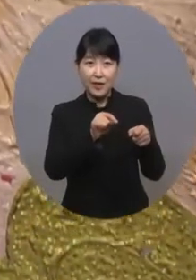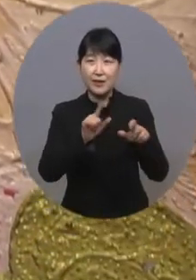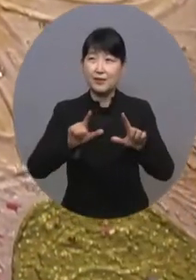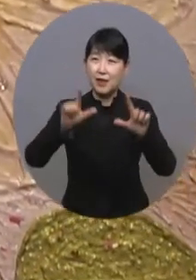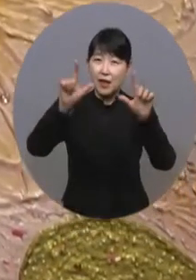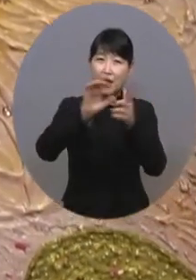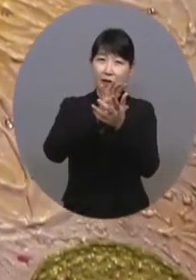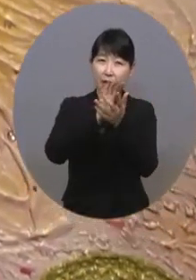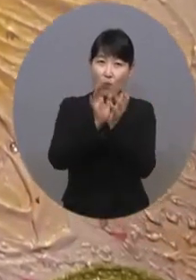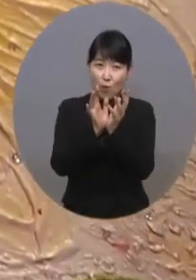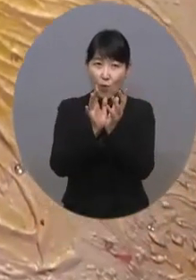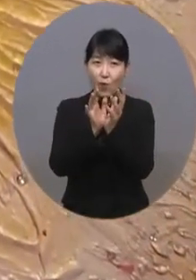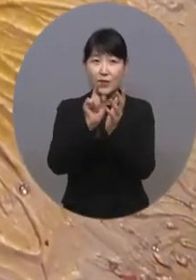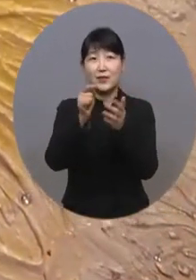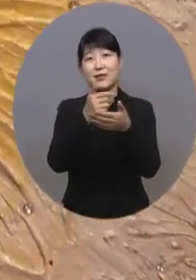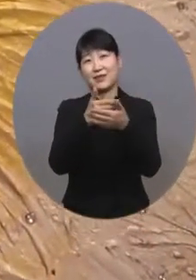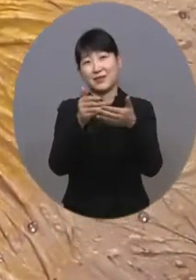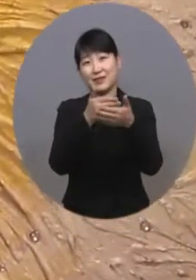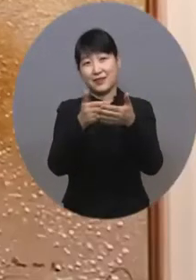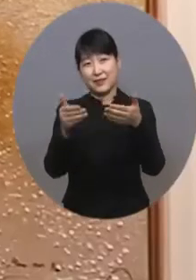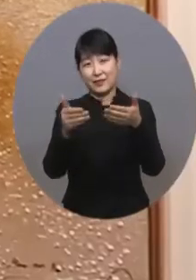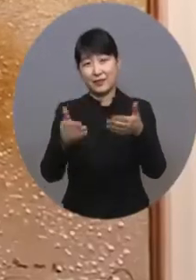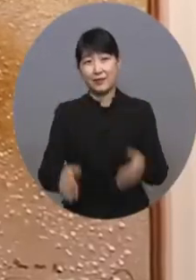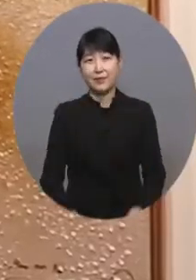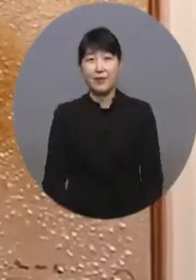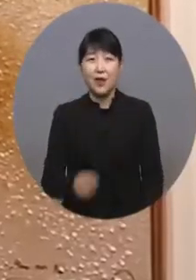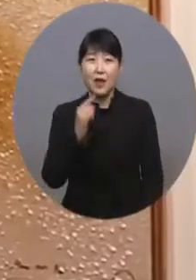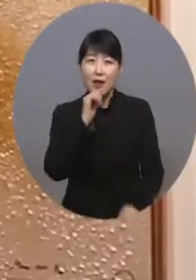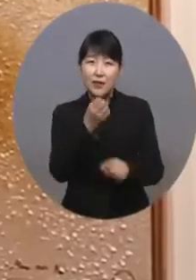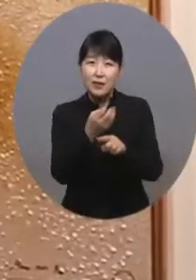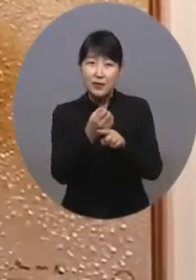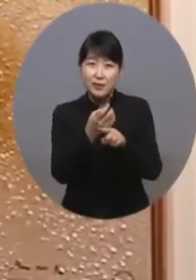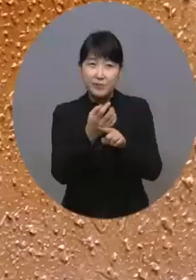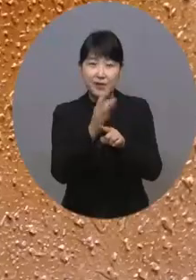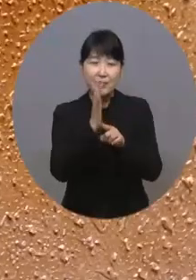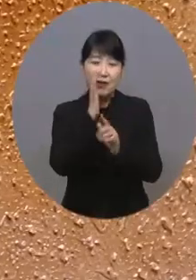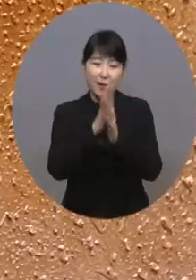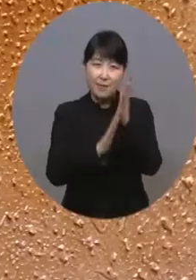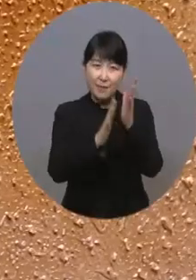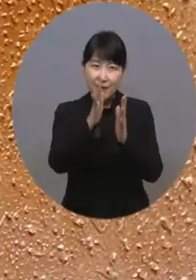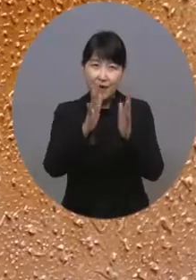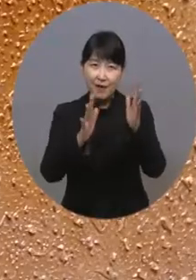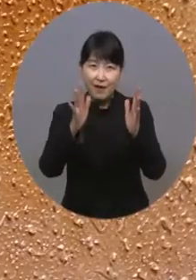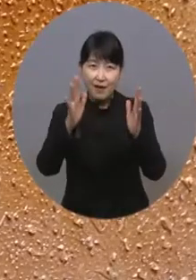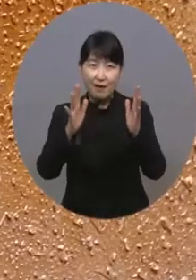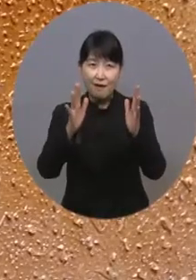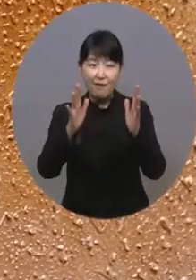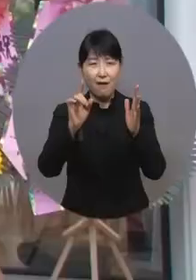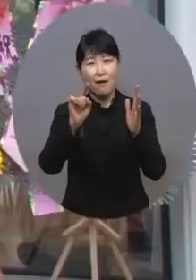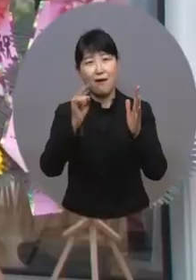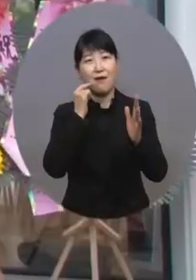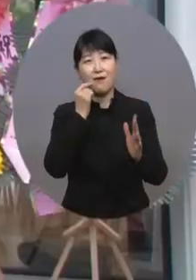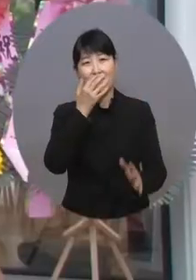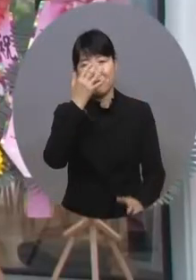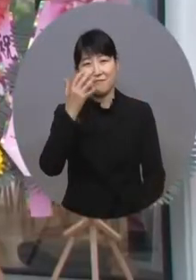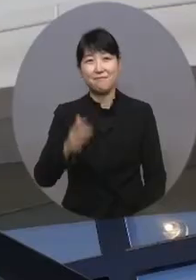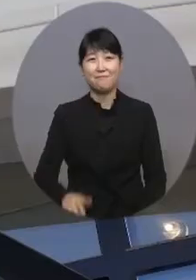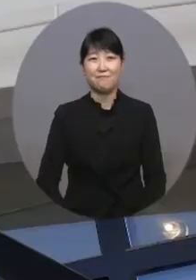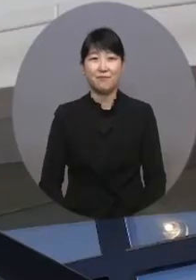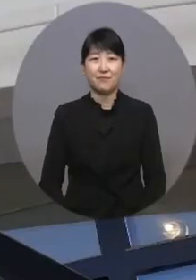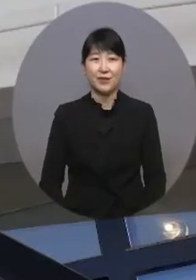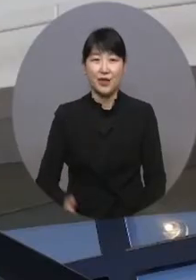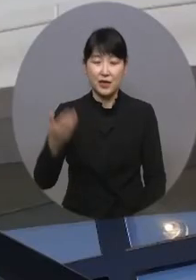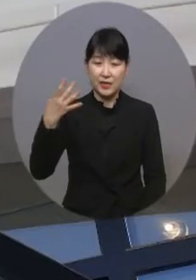해바라기는 화폭 속에서 빛나고 금빛으로 머금은 갈대는 시야를 사로잡습니다. 지난